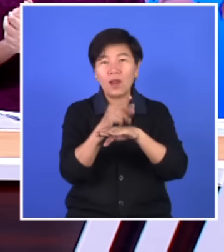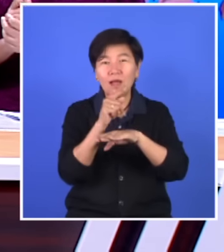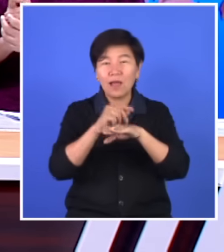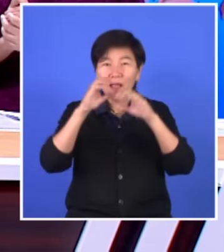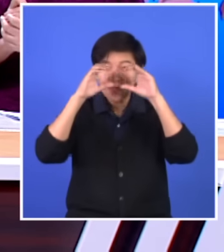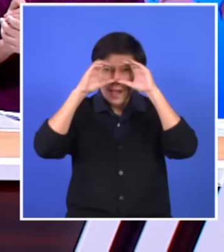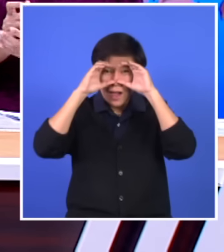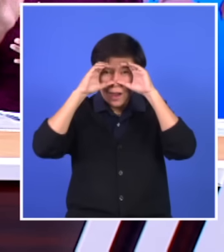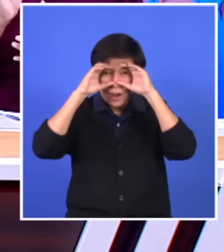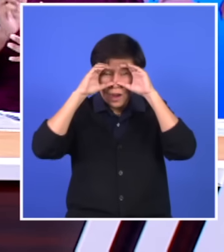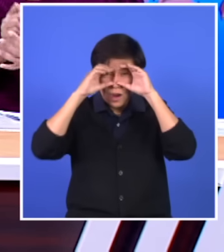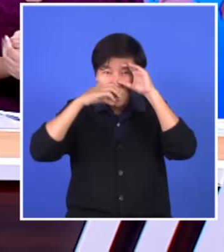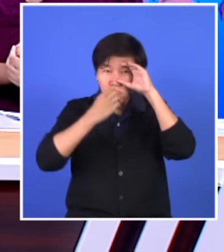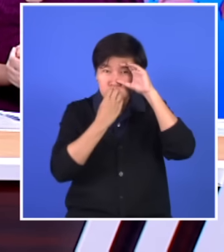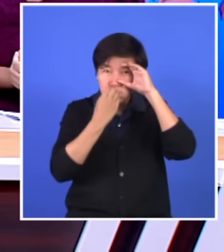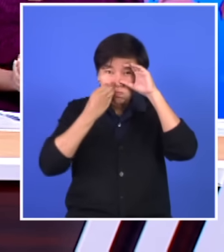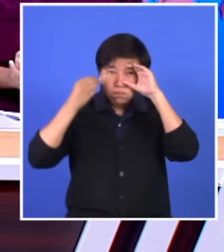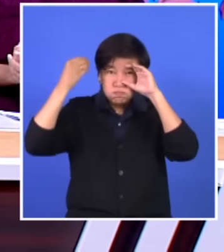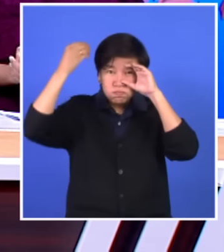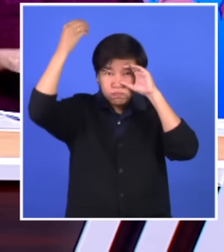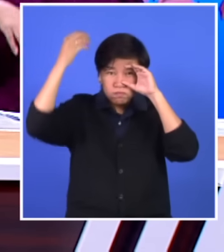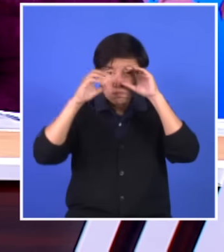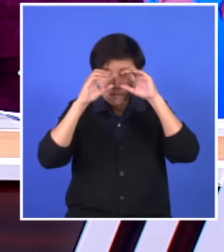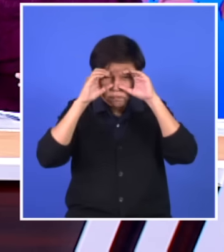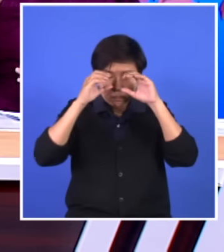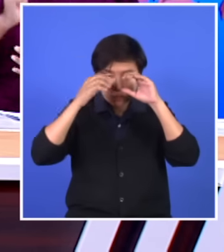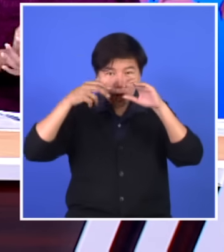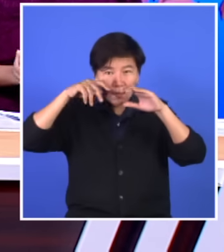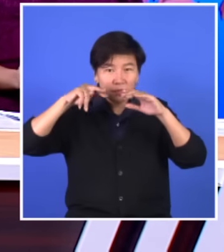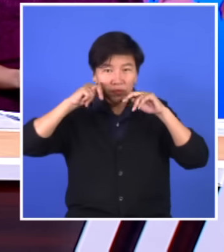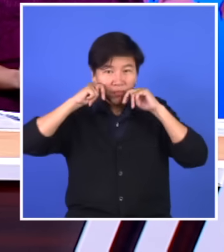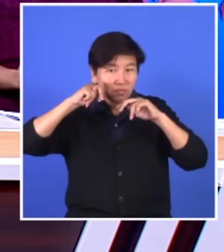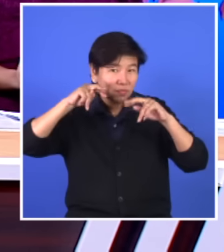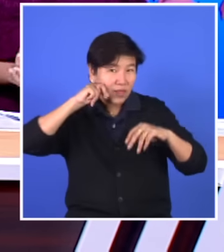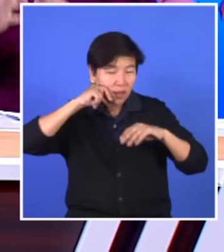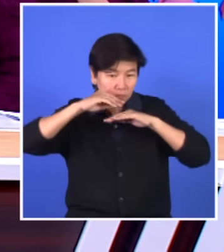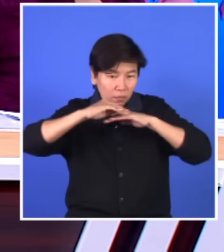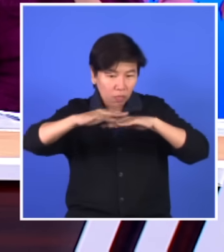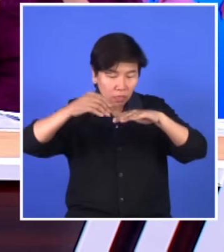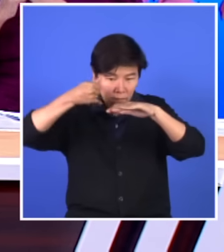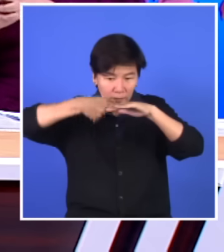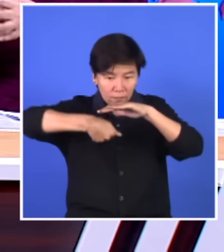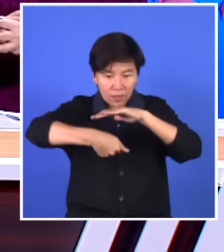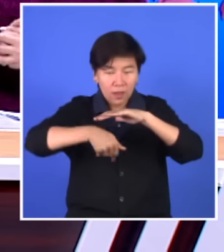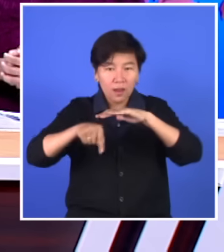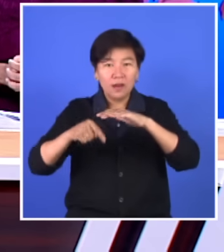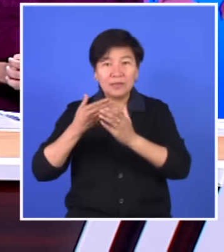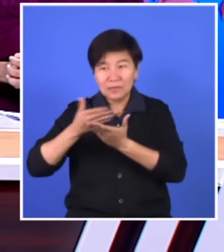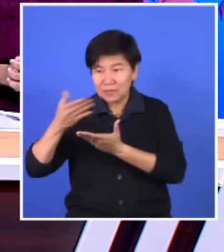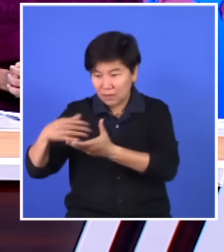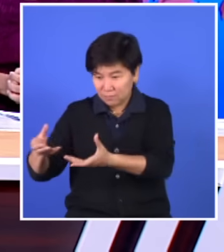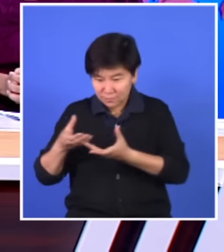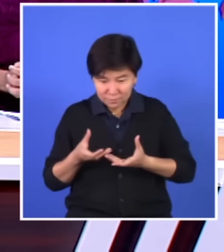นะคะเพราะว่าตัวเองเป็นคนชอบดำน้ำยิงปลาอยู่แล้วปรากฏว่าวันรุ่งขึ้นค่ะก็ไปดำน้ำยิงปลาสวมหน้ากากดำน้ำที่ว่า